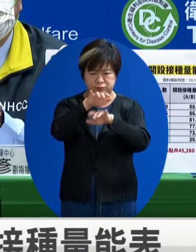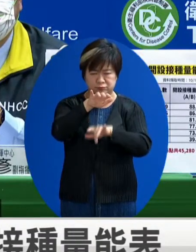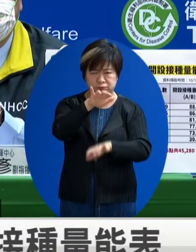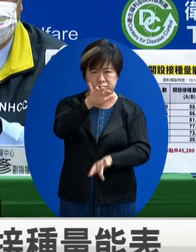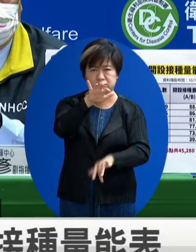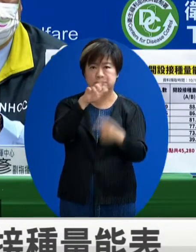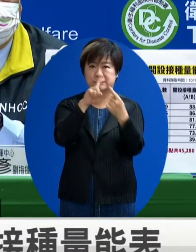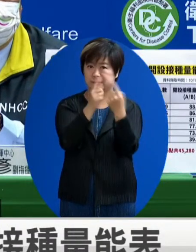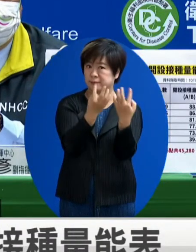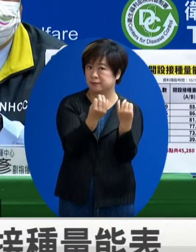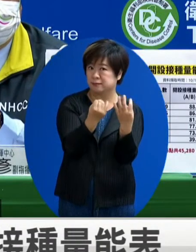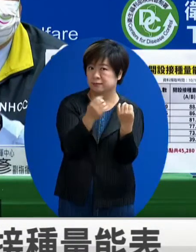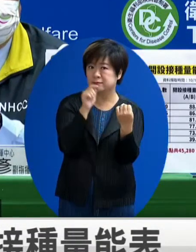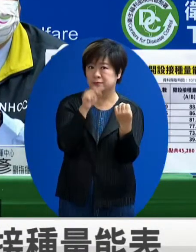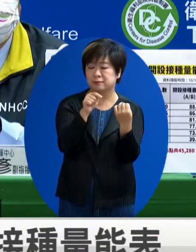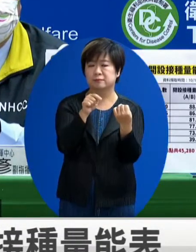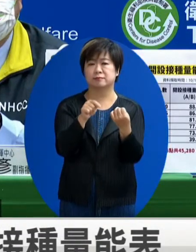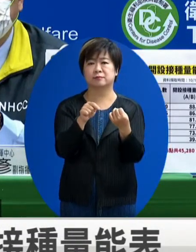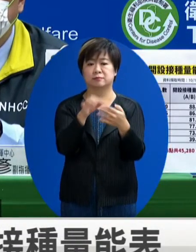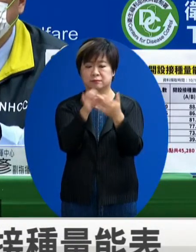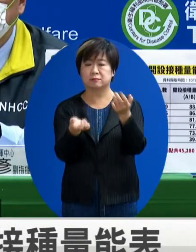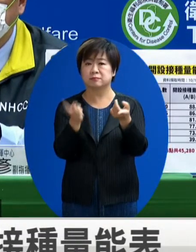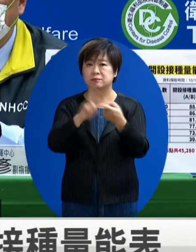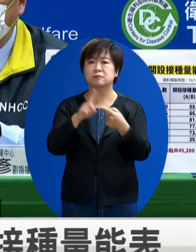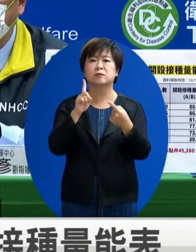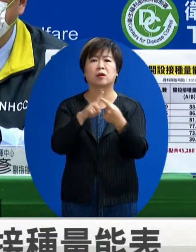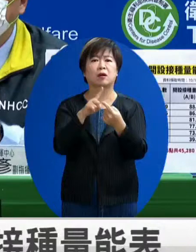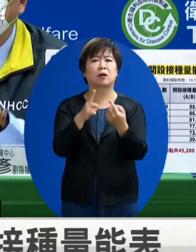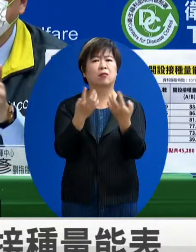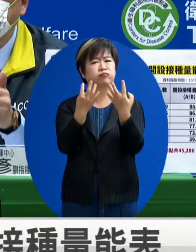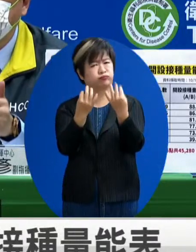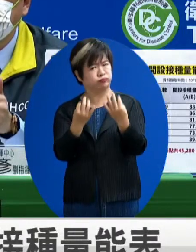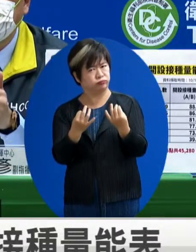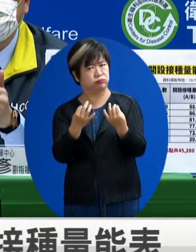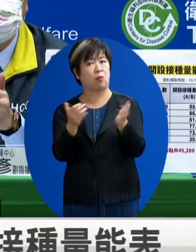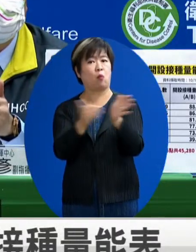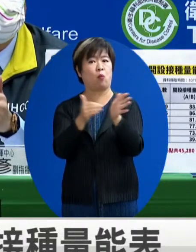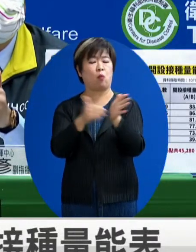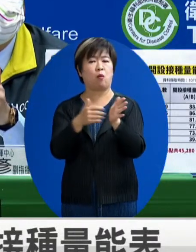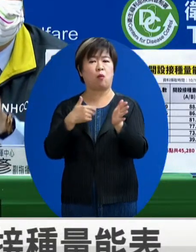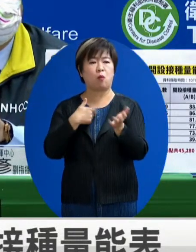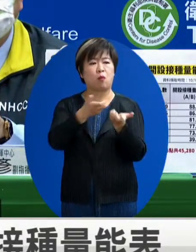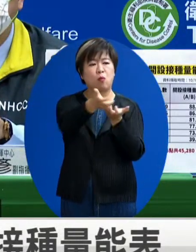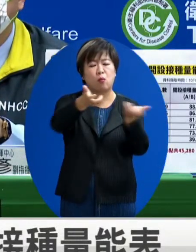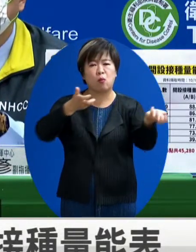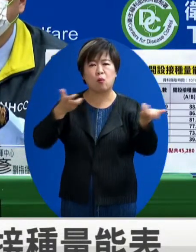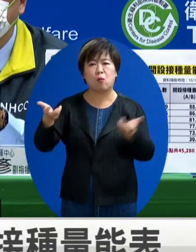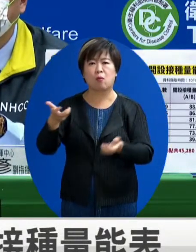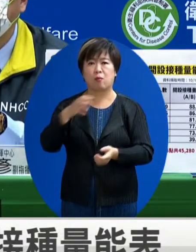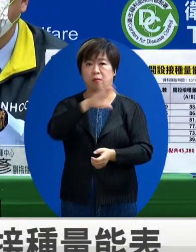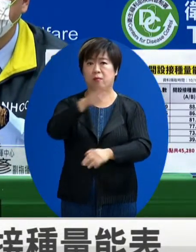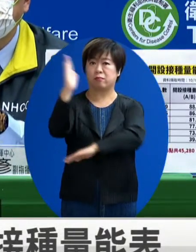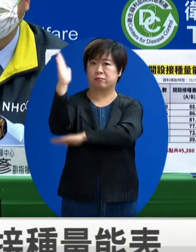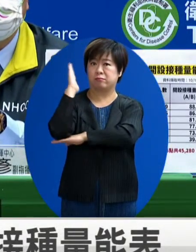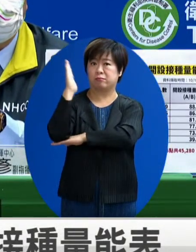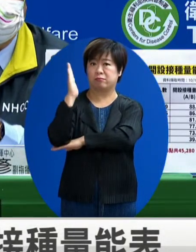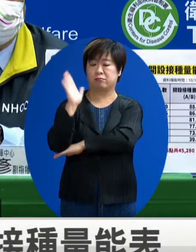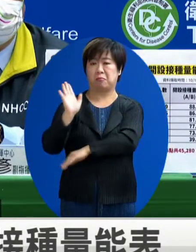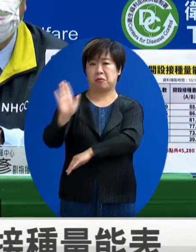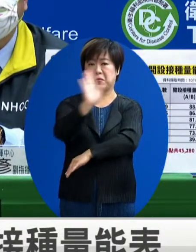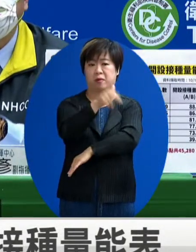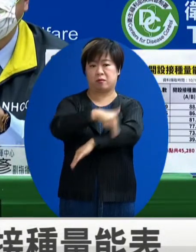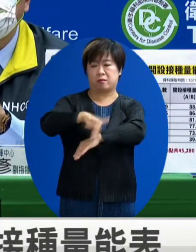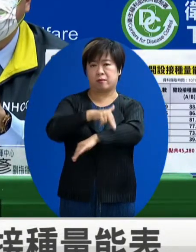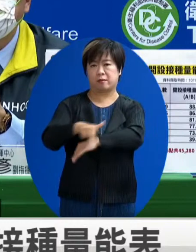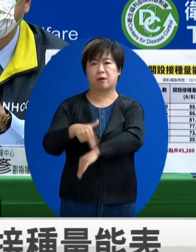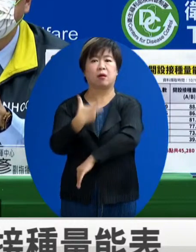以符合接种的人数出来，那提供给县市政府、地方政府去规划他的接种量